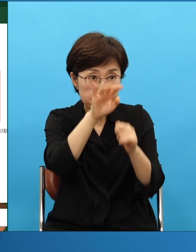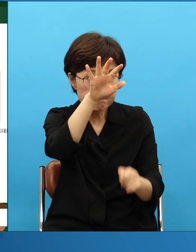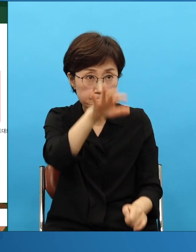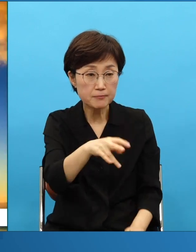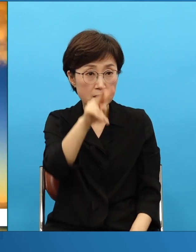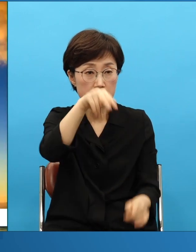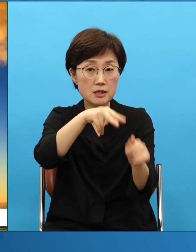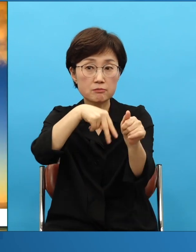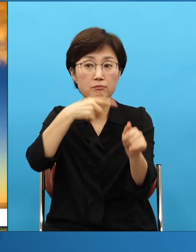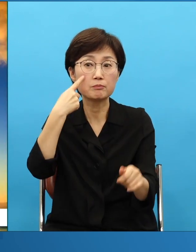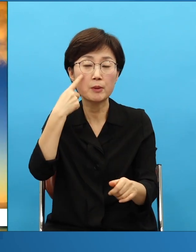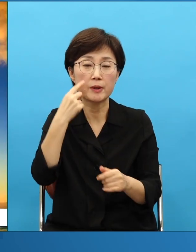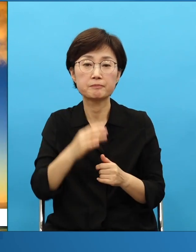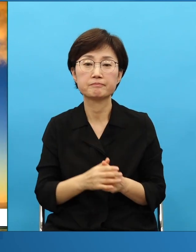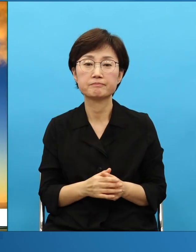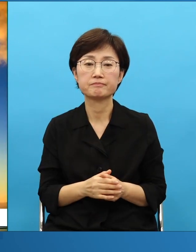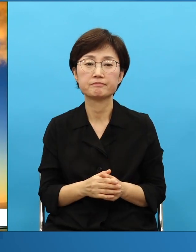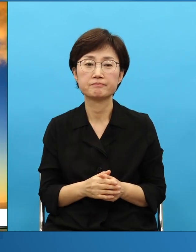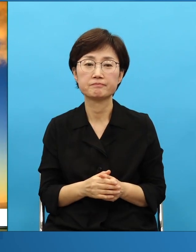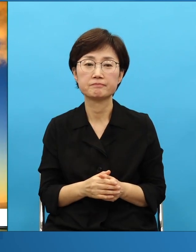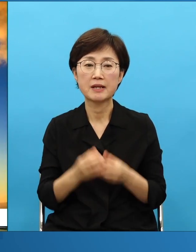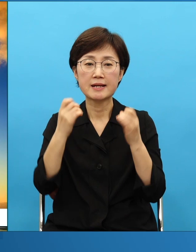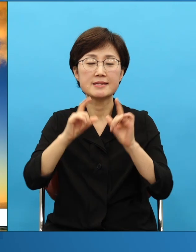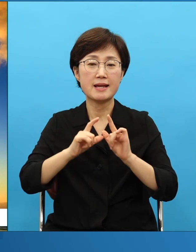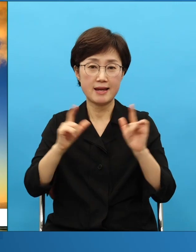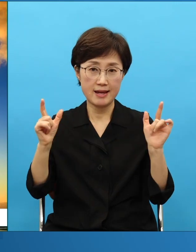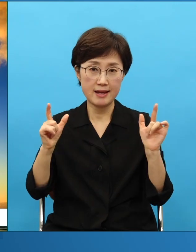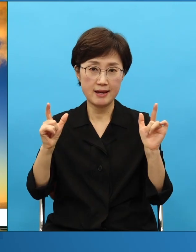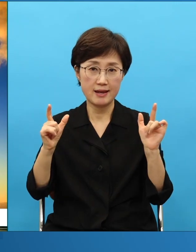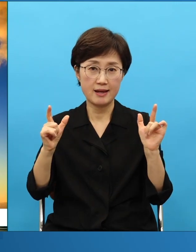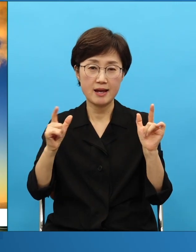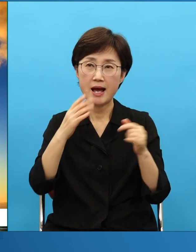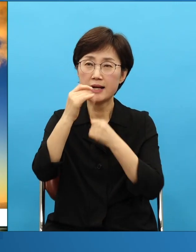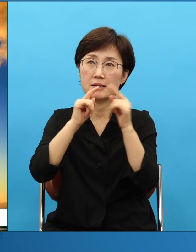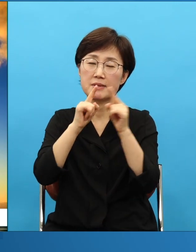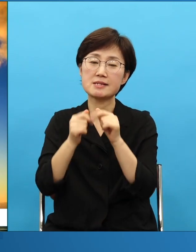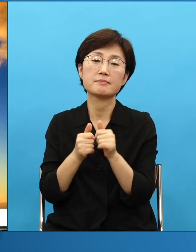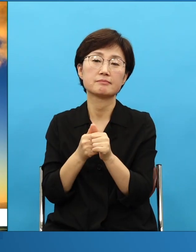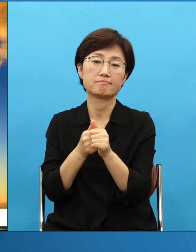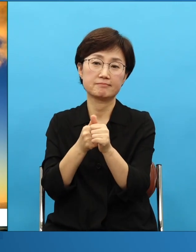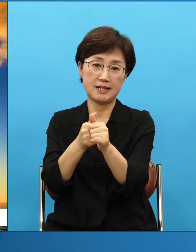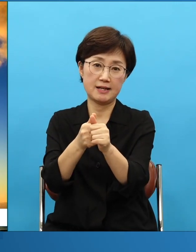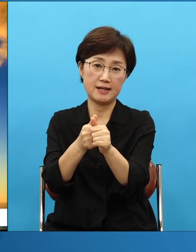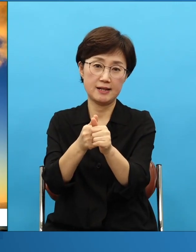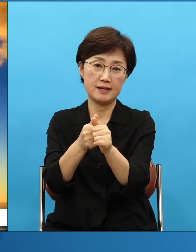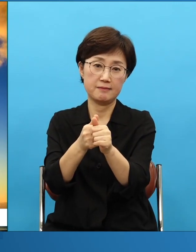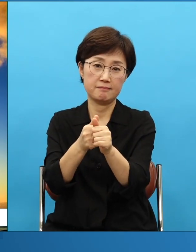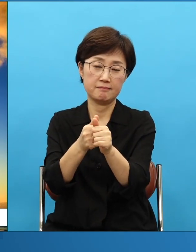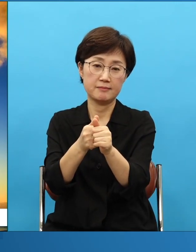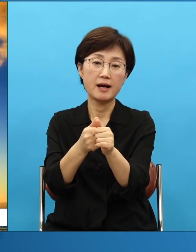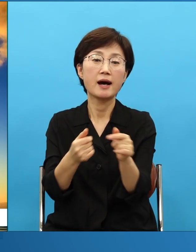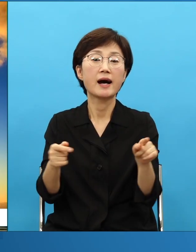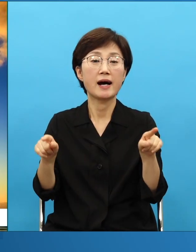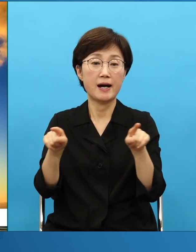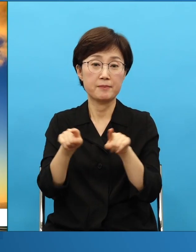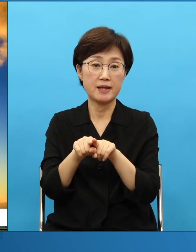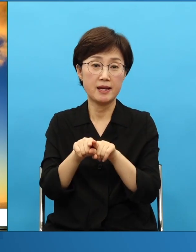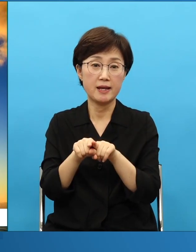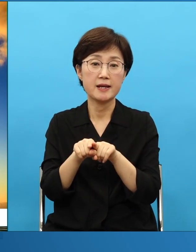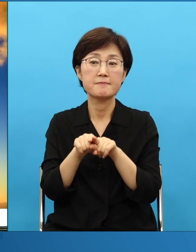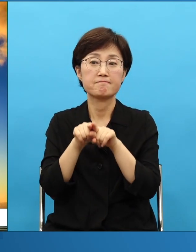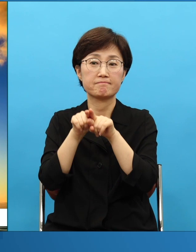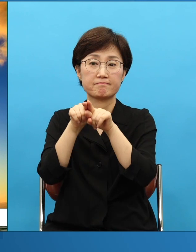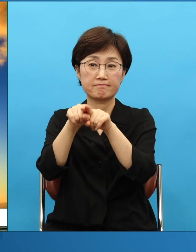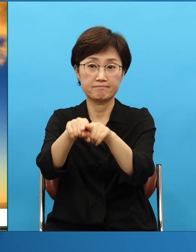돼. 그럼 우리 새해에도 성취될 말씀을 따라 그날, 그때,